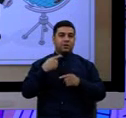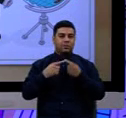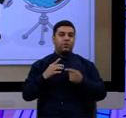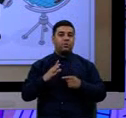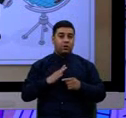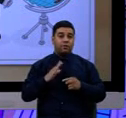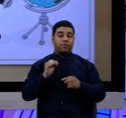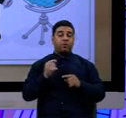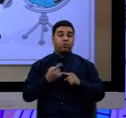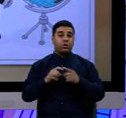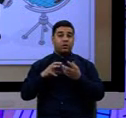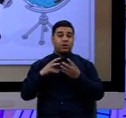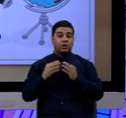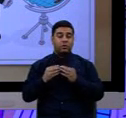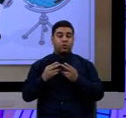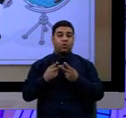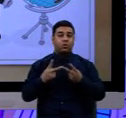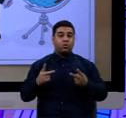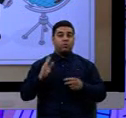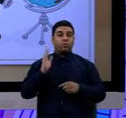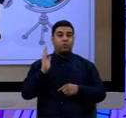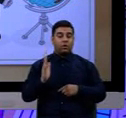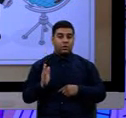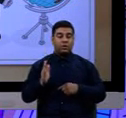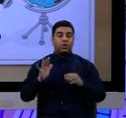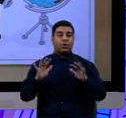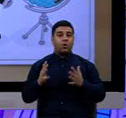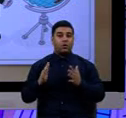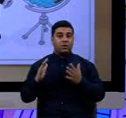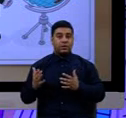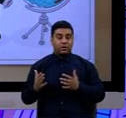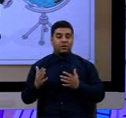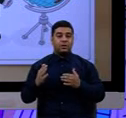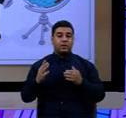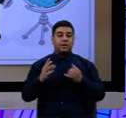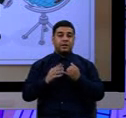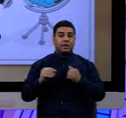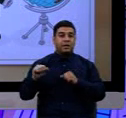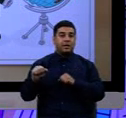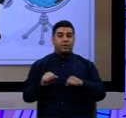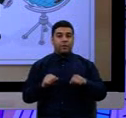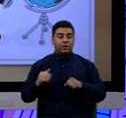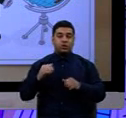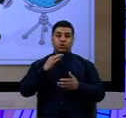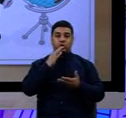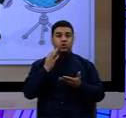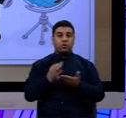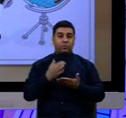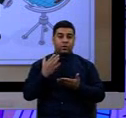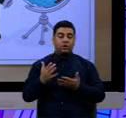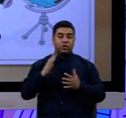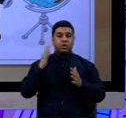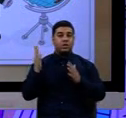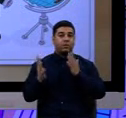edik. Va buning natijasida yuzaga keladigan hodisa yer qimirlashi